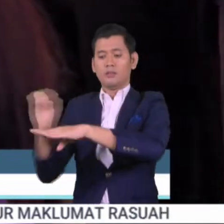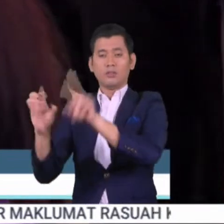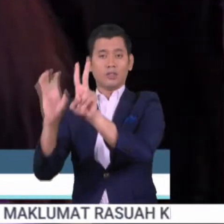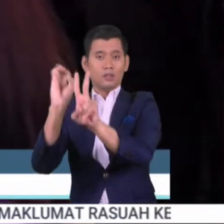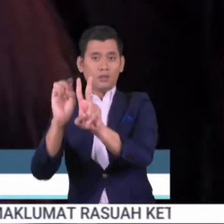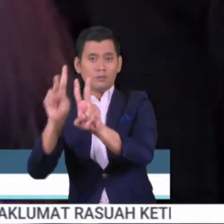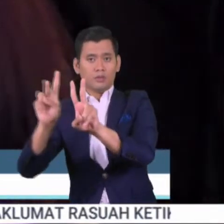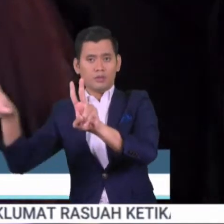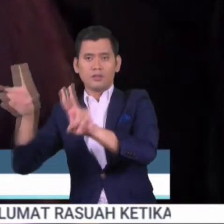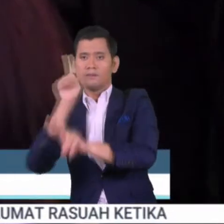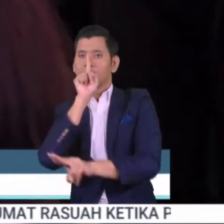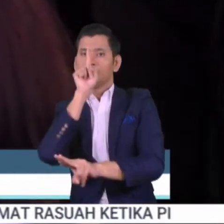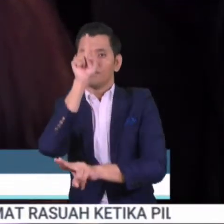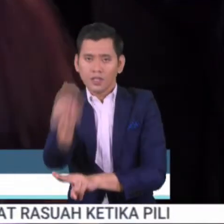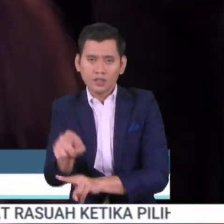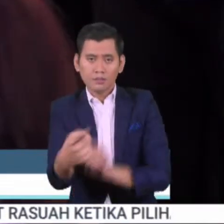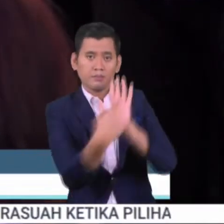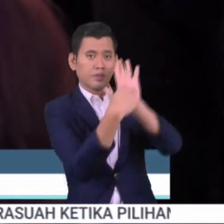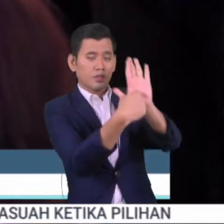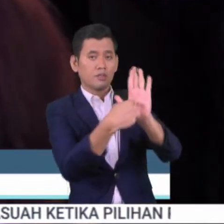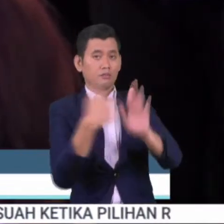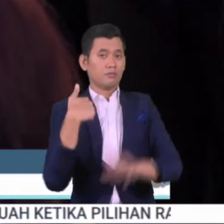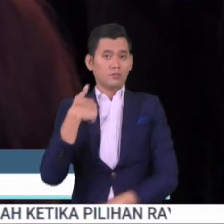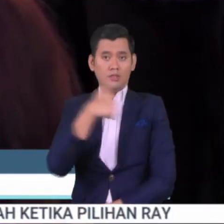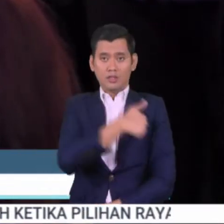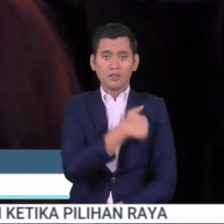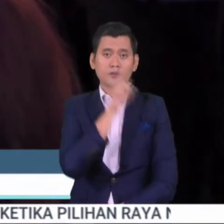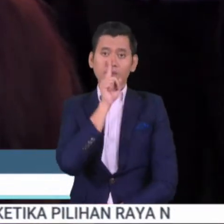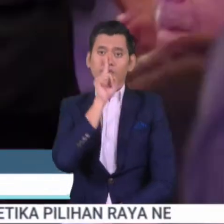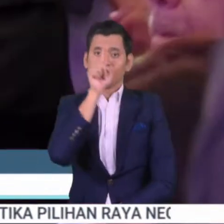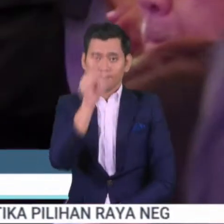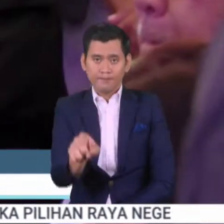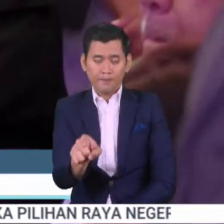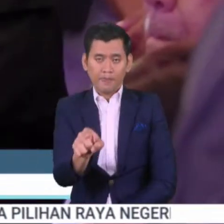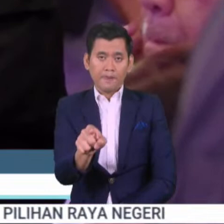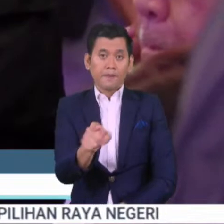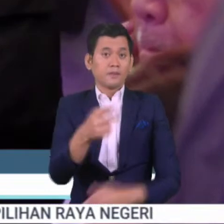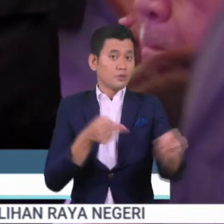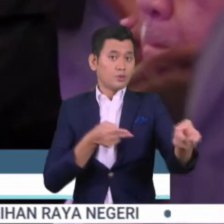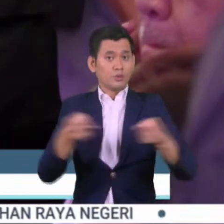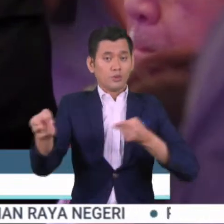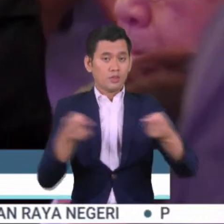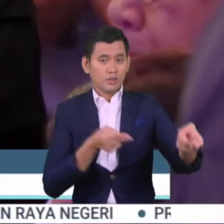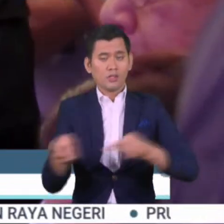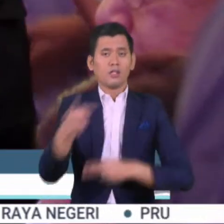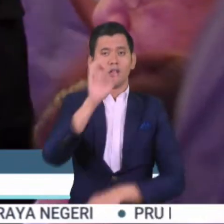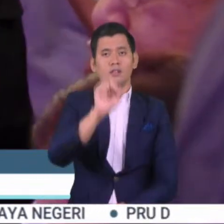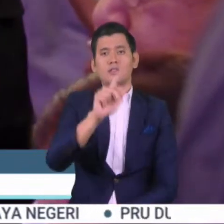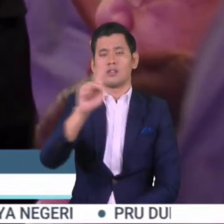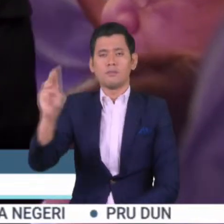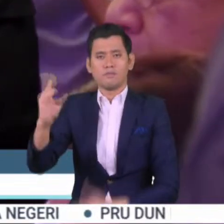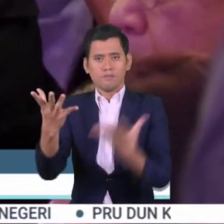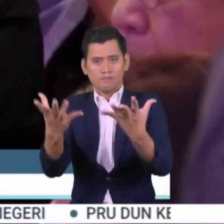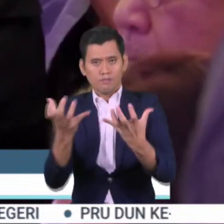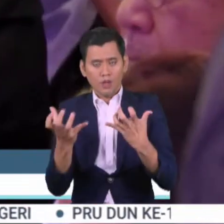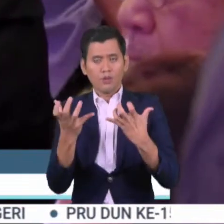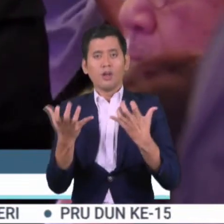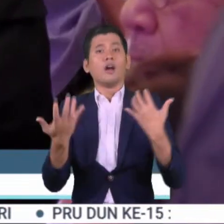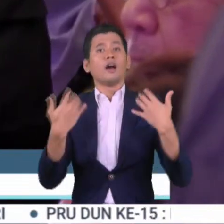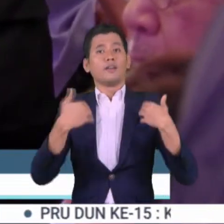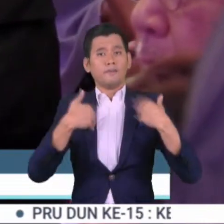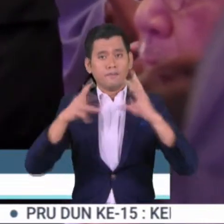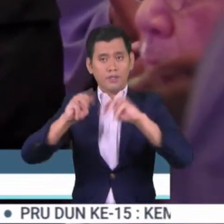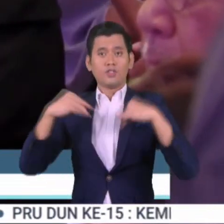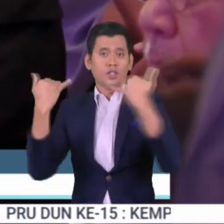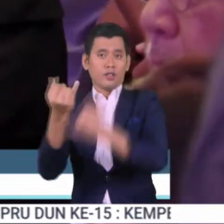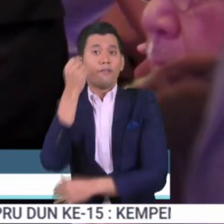2023. Ini merupakan satu petunjuklah kepada kita bahawa dalam usaha Suruhanjaya untuk mengkooperasikan masyarakat,